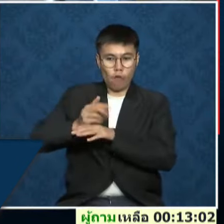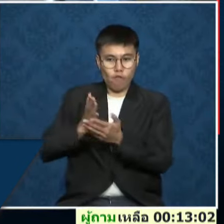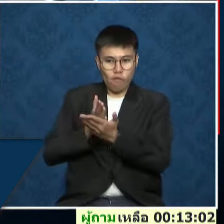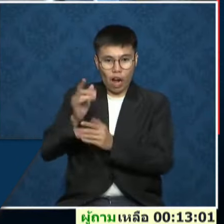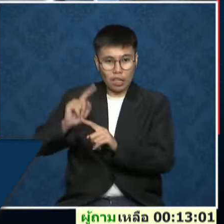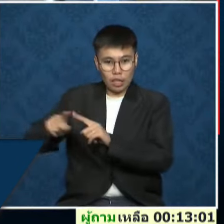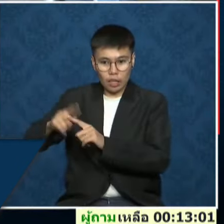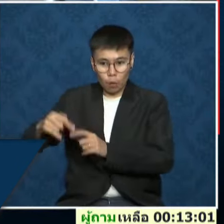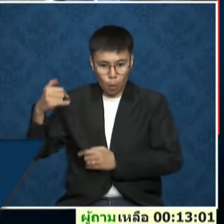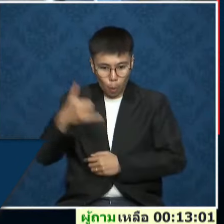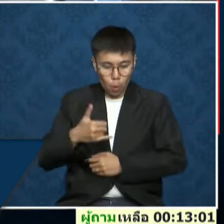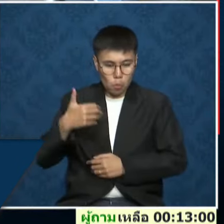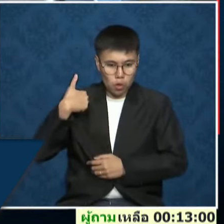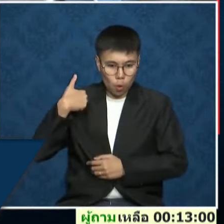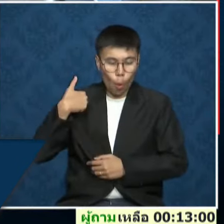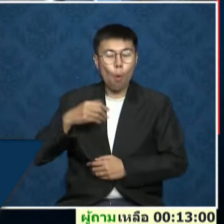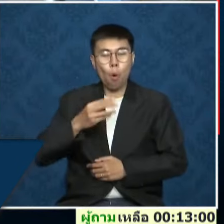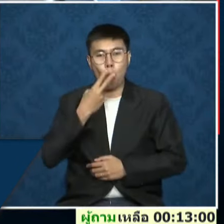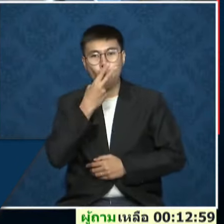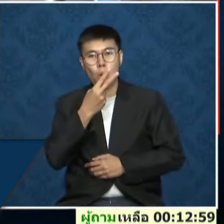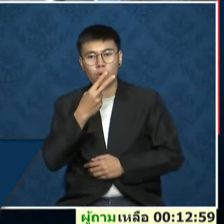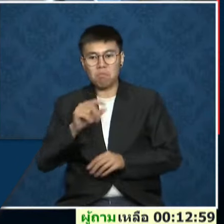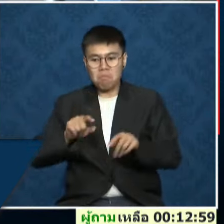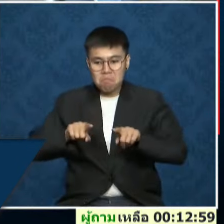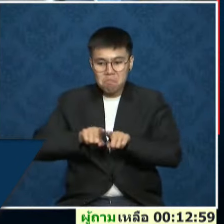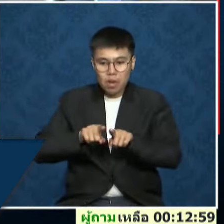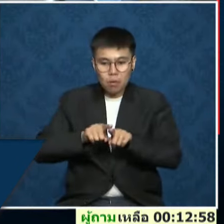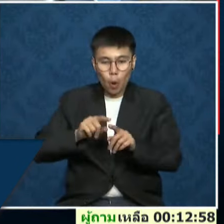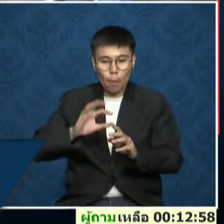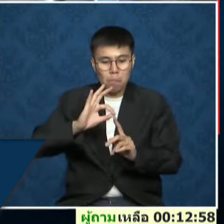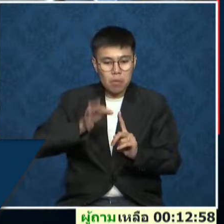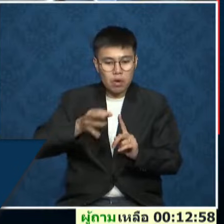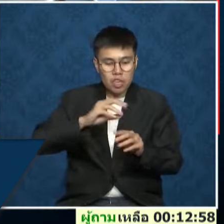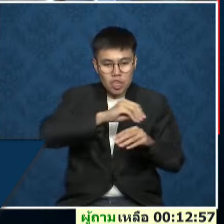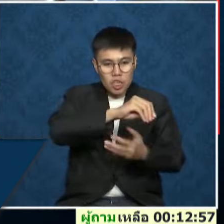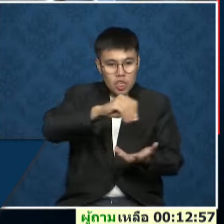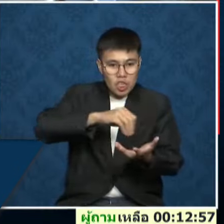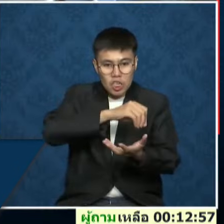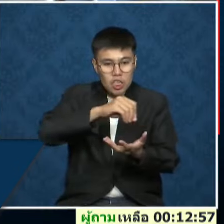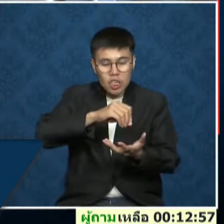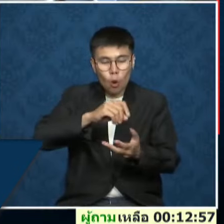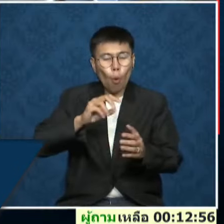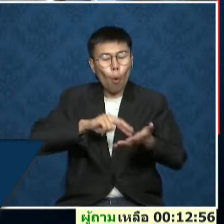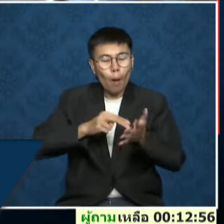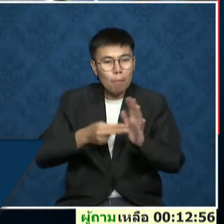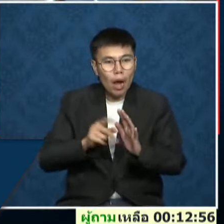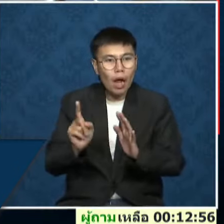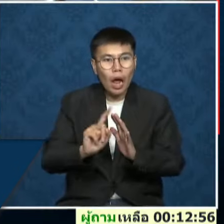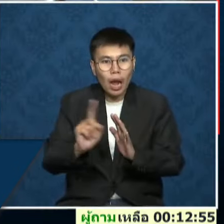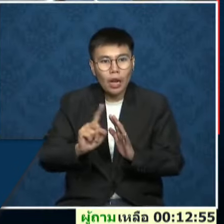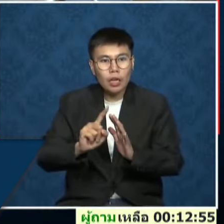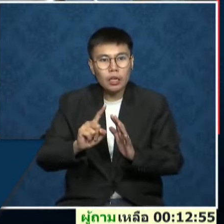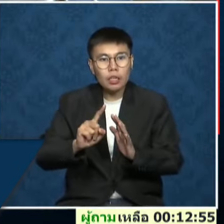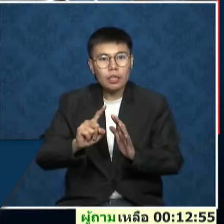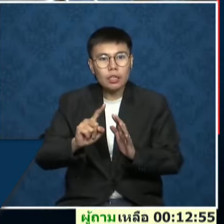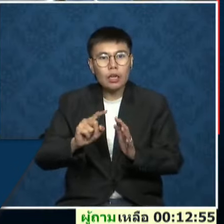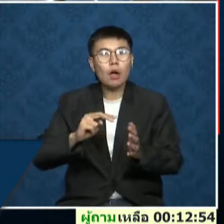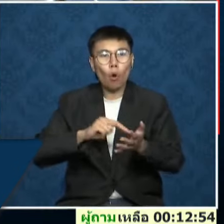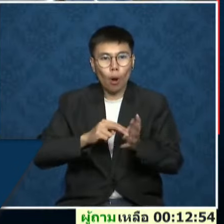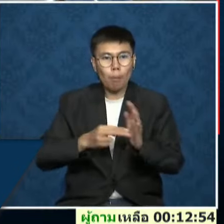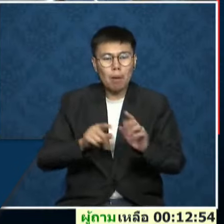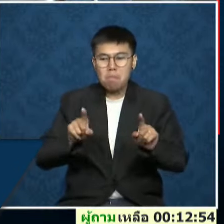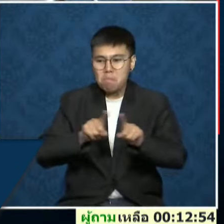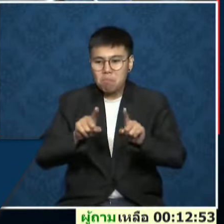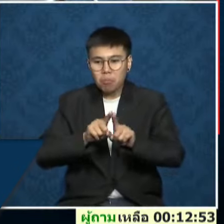ผักชีเยอะเลยค่ะท่านประธานแต่ที่ฉันไม่ได้หมายถึงผักชีที่ใส่แกงจืดนะคะแต่หมายถึงผักชีโรยหน้า